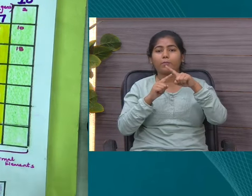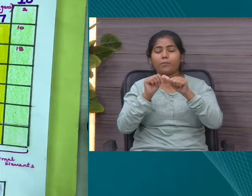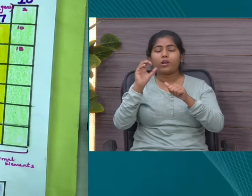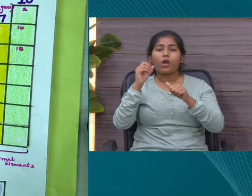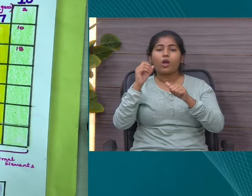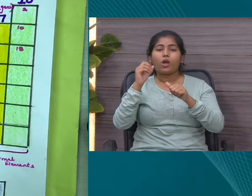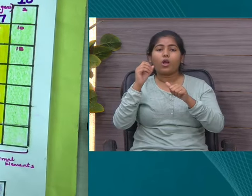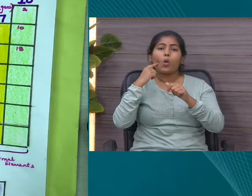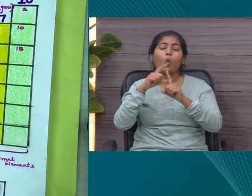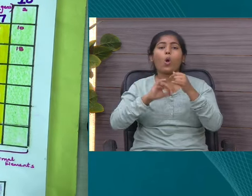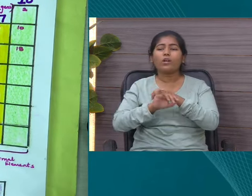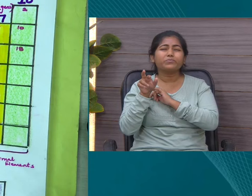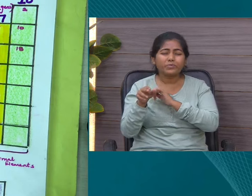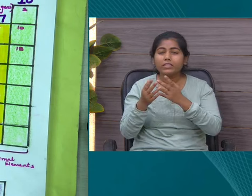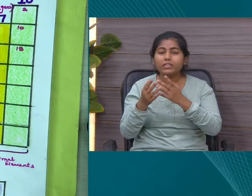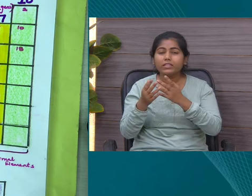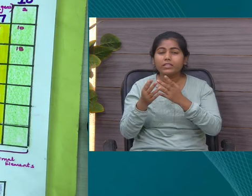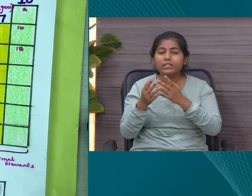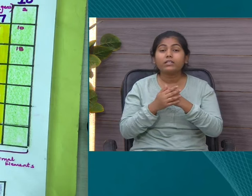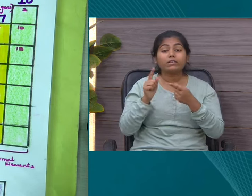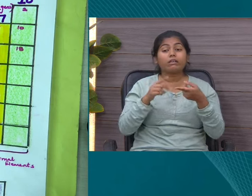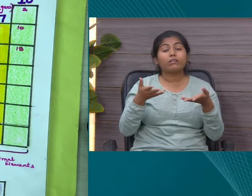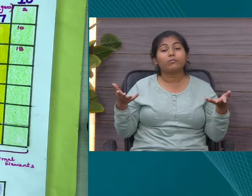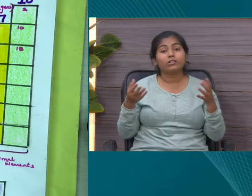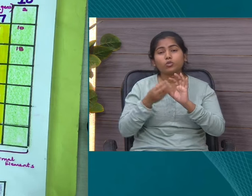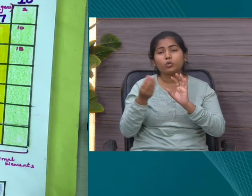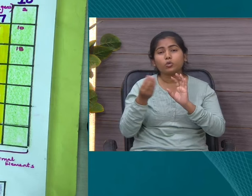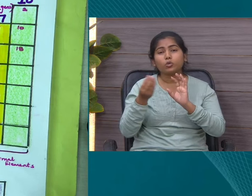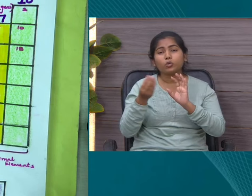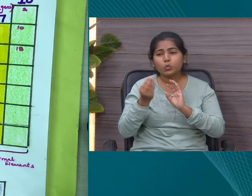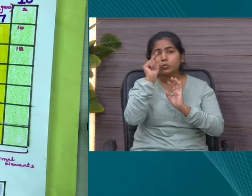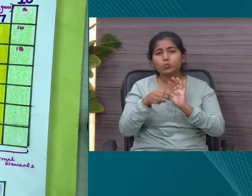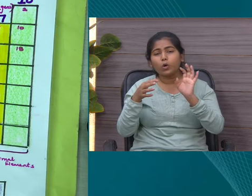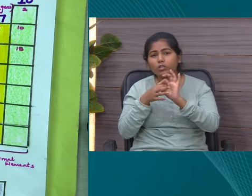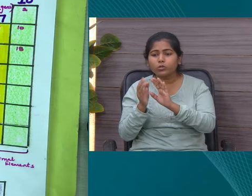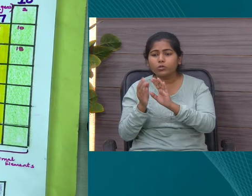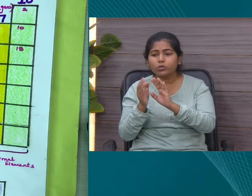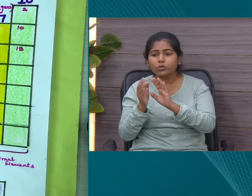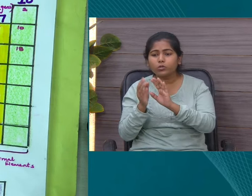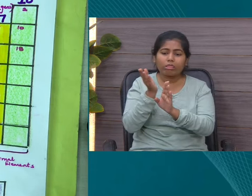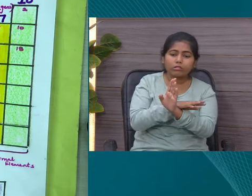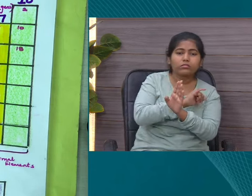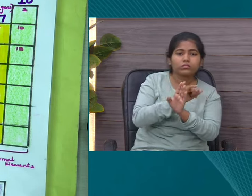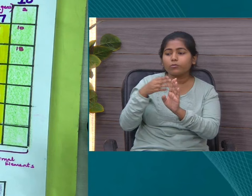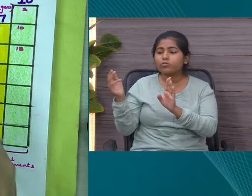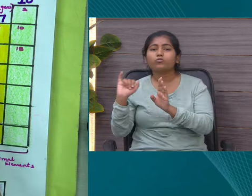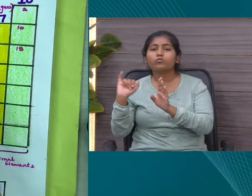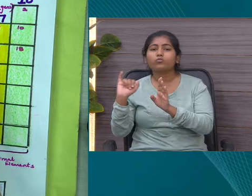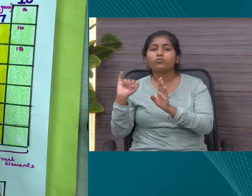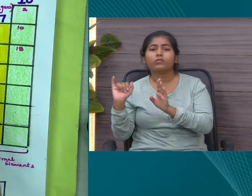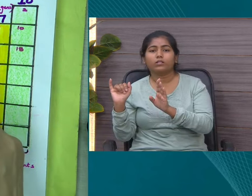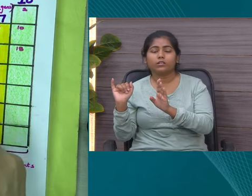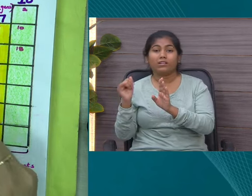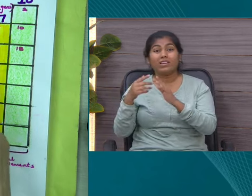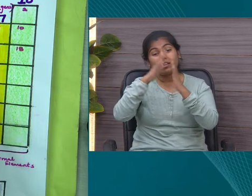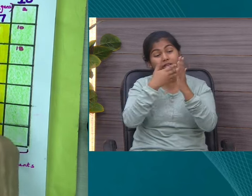मेटलॉइड्स बच्चों, मेटलॉइड्स वो एलिमेंट्स होते हैं जिनकी कुछ प्रॉपर्टीज मेटल्स से मिलती हैं और कुछ प्रॉपर्टीज नॉन मेटल्स, यानी कि